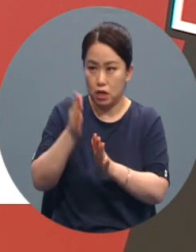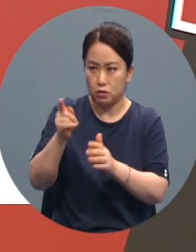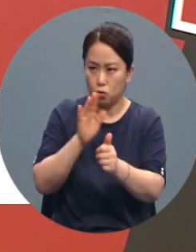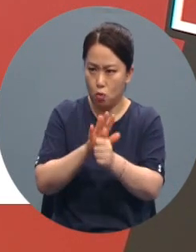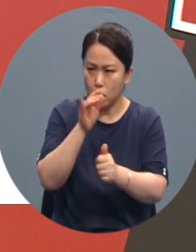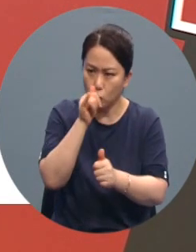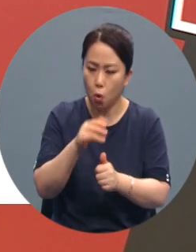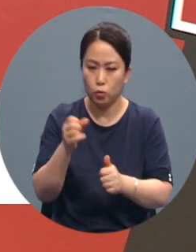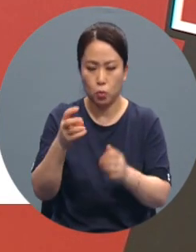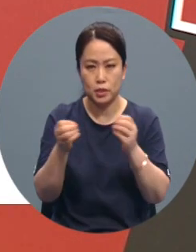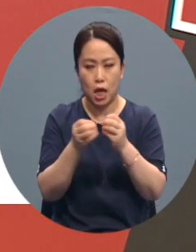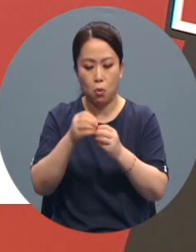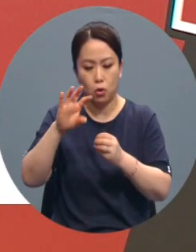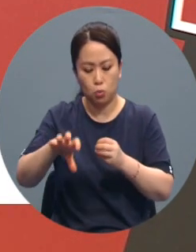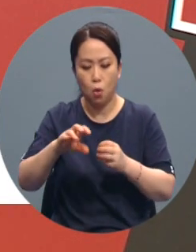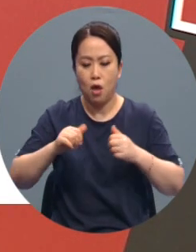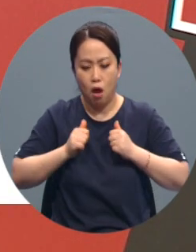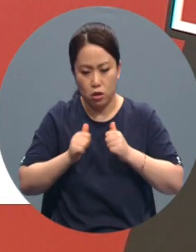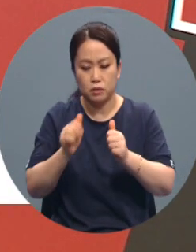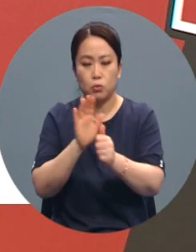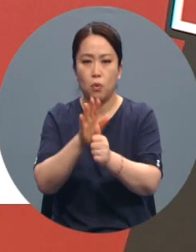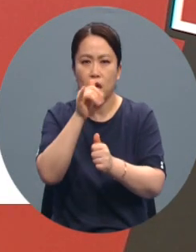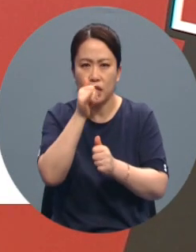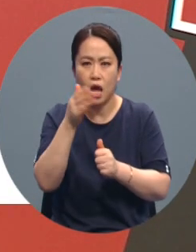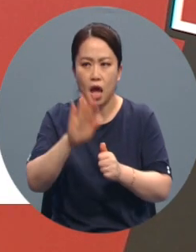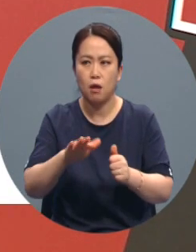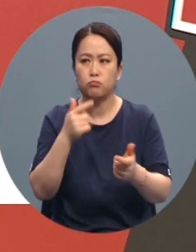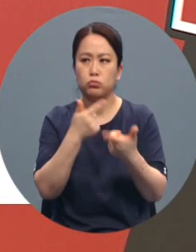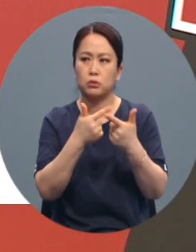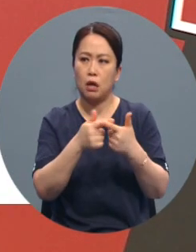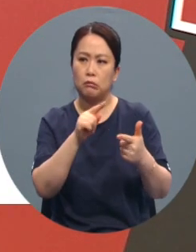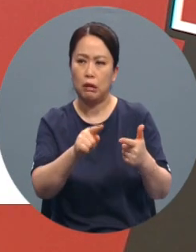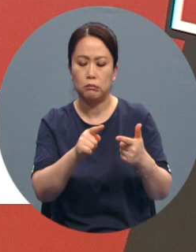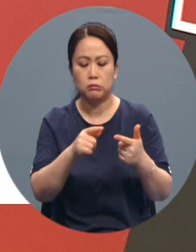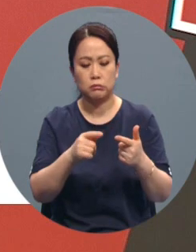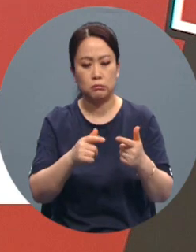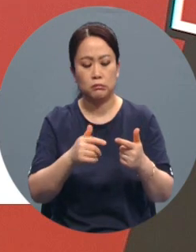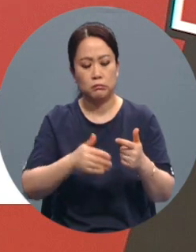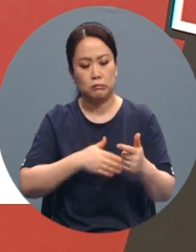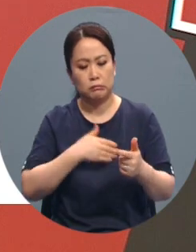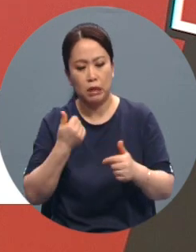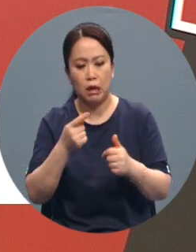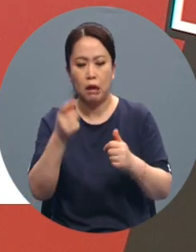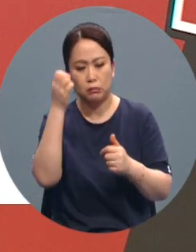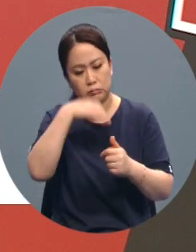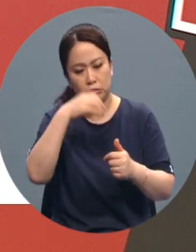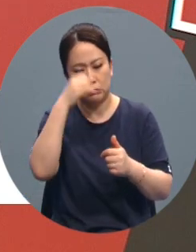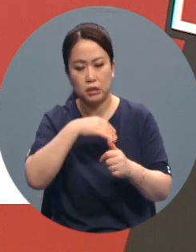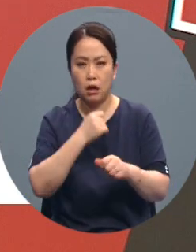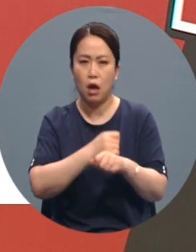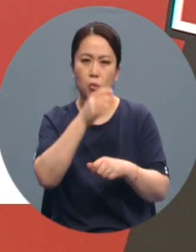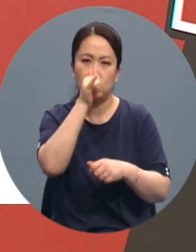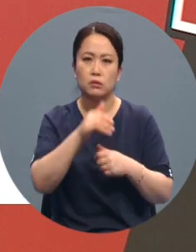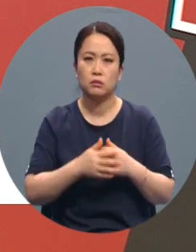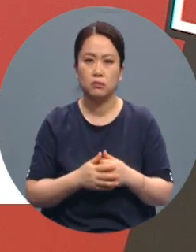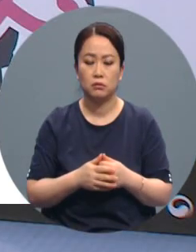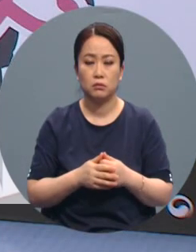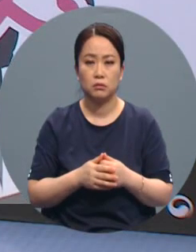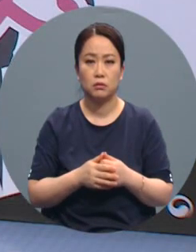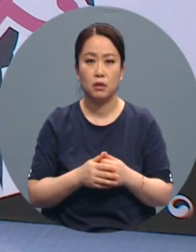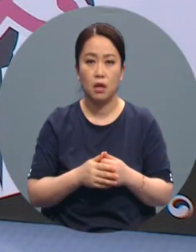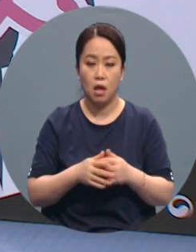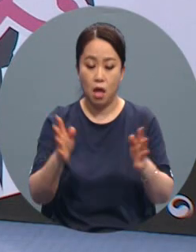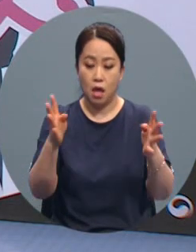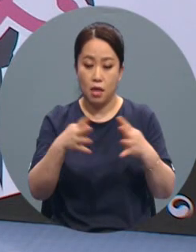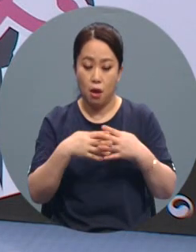거고 저희는 사실 그런 부분들을 똑같이 좀 큰 건데 부산시의 답을 확대하고 저희는 못했죠.